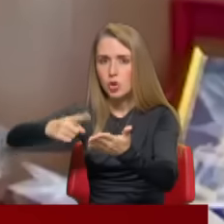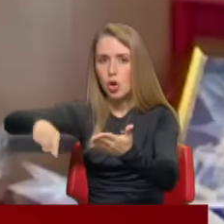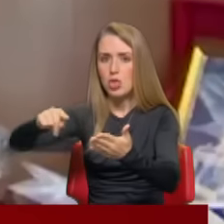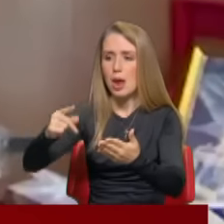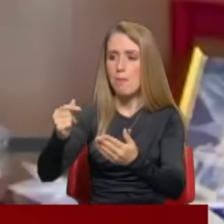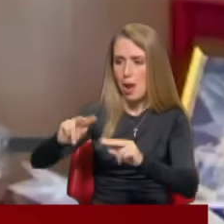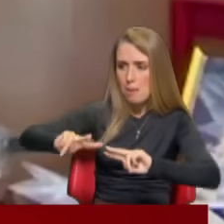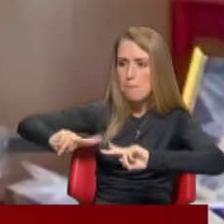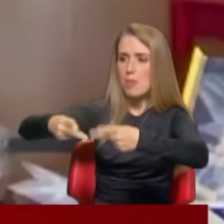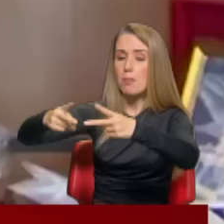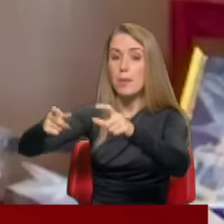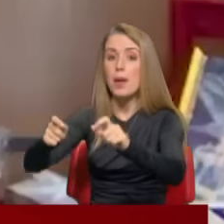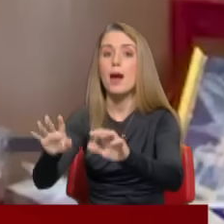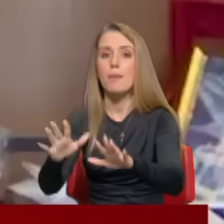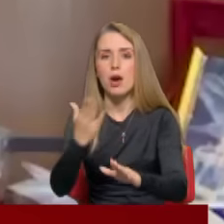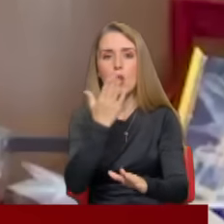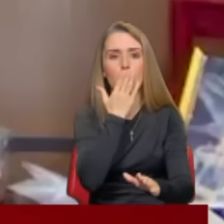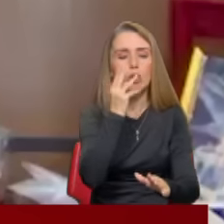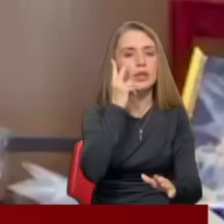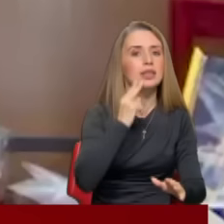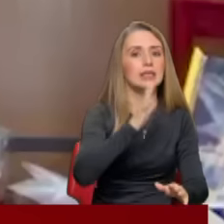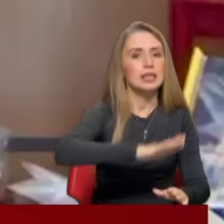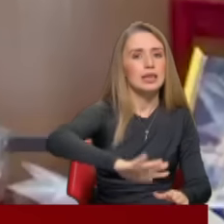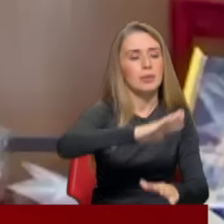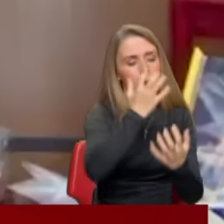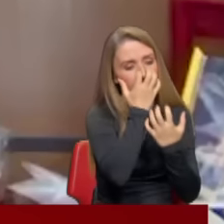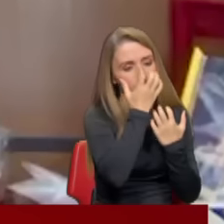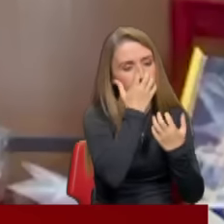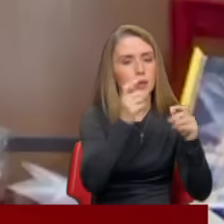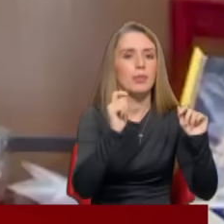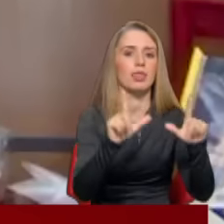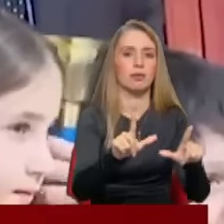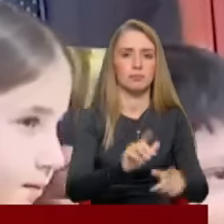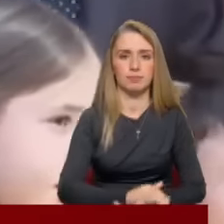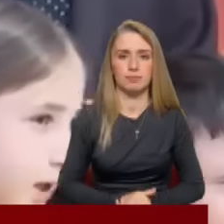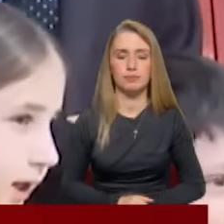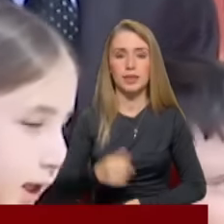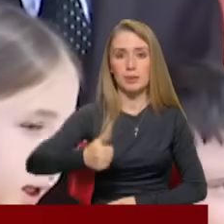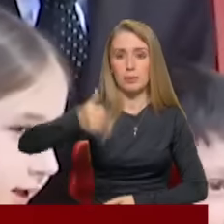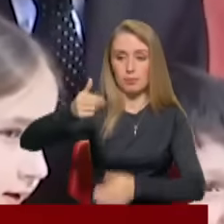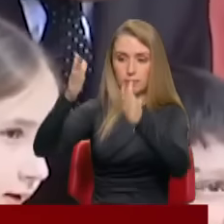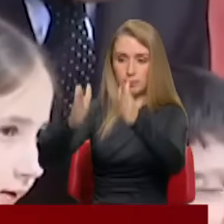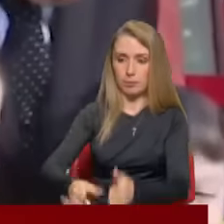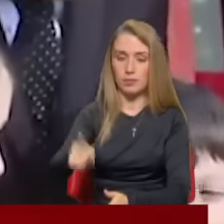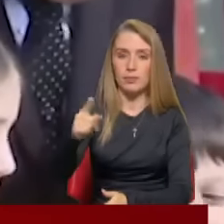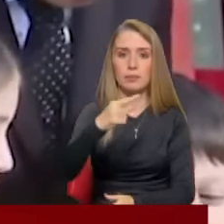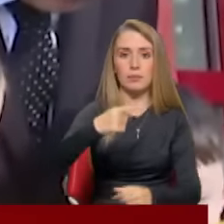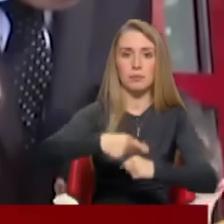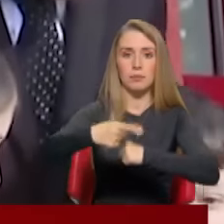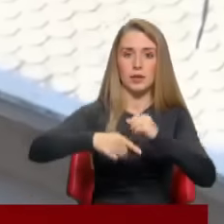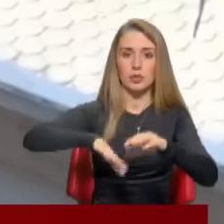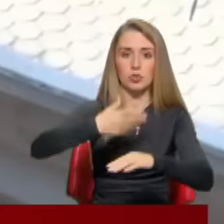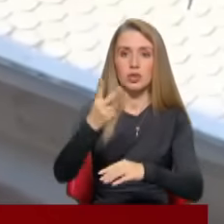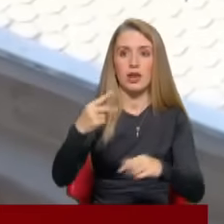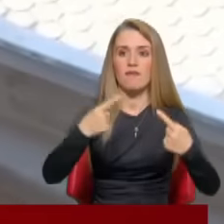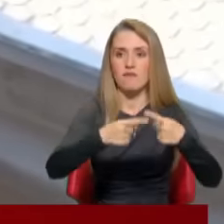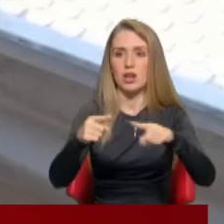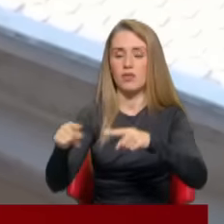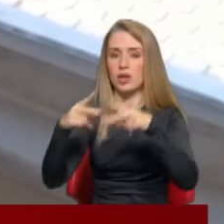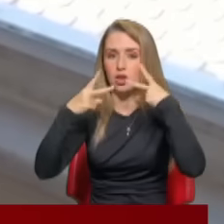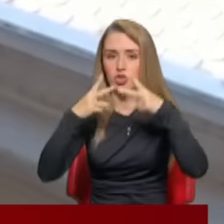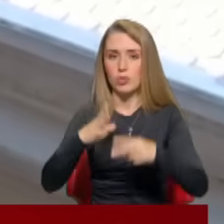para aktaracağınıza okulların temizliğiyle ilgilenmeniz gerekmiyor mu? Bakan Tekin'den birer hafta arayla iki farklı